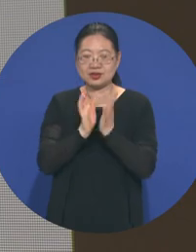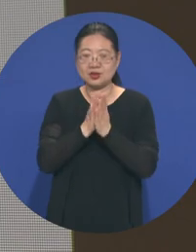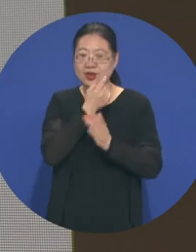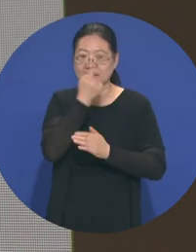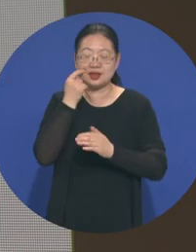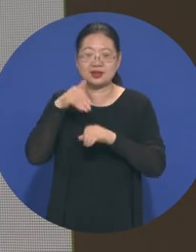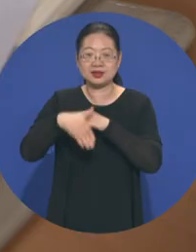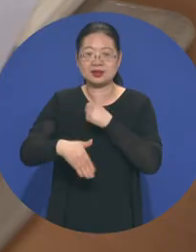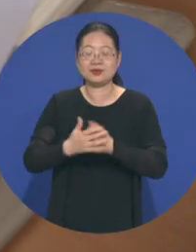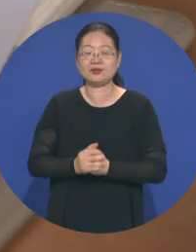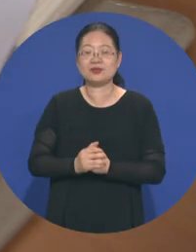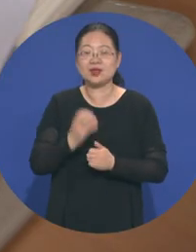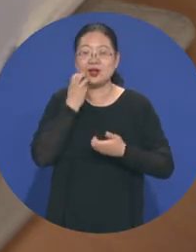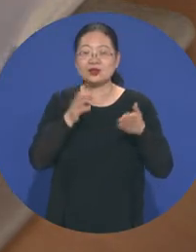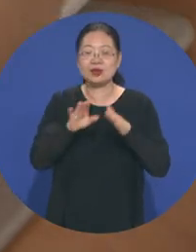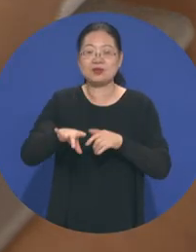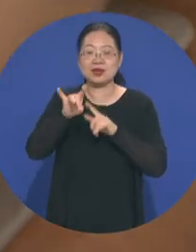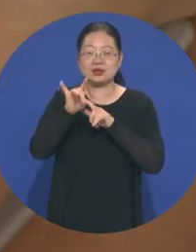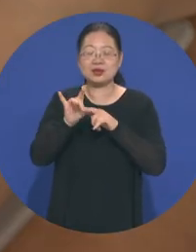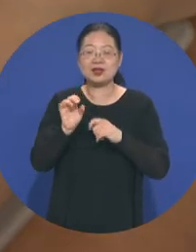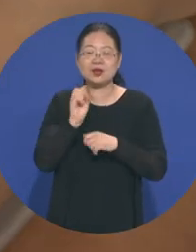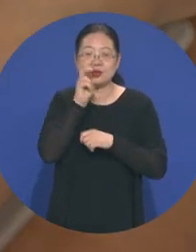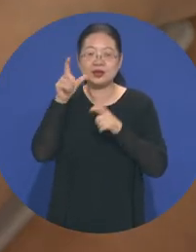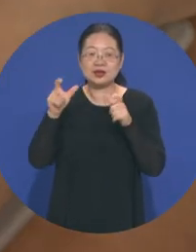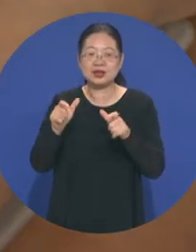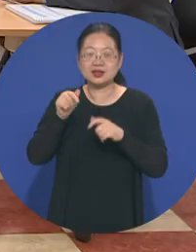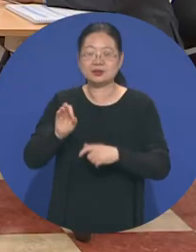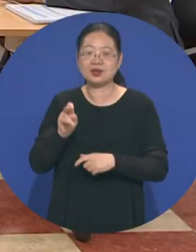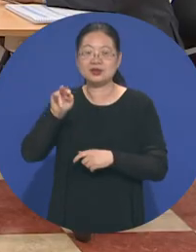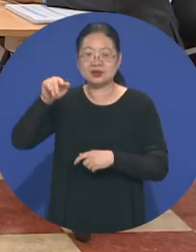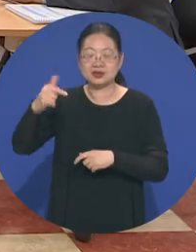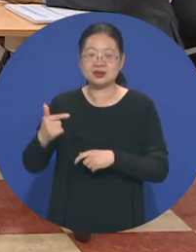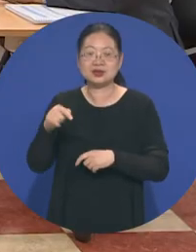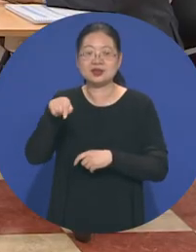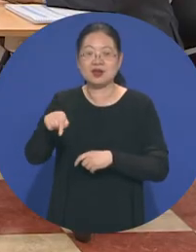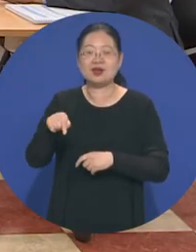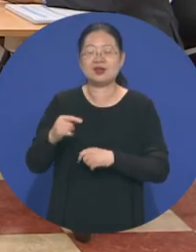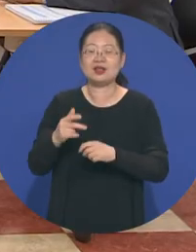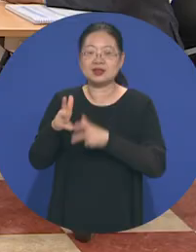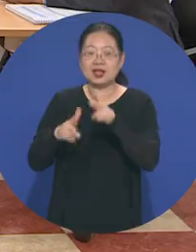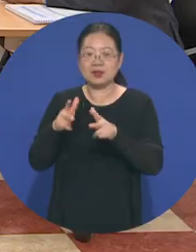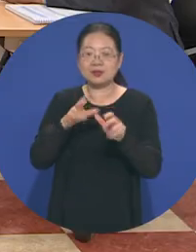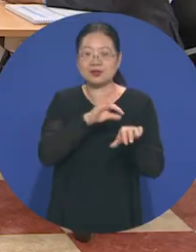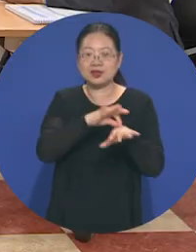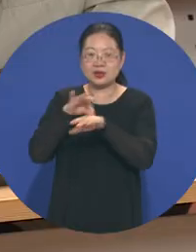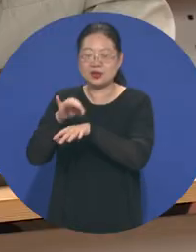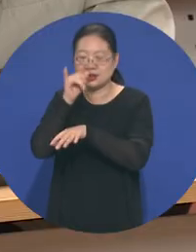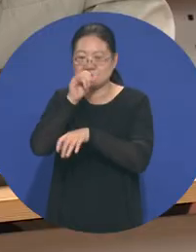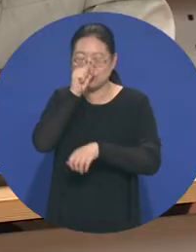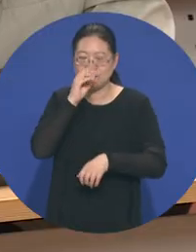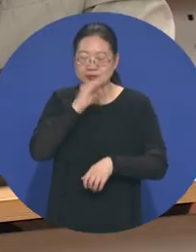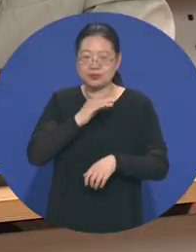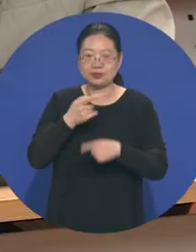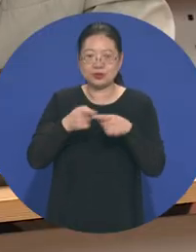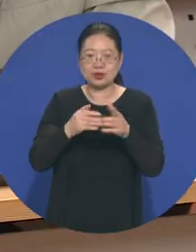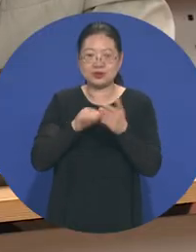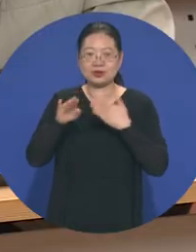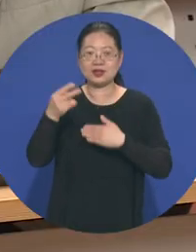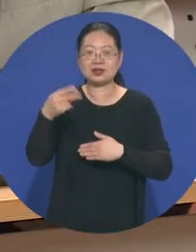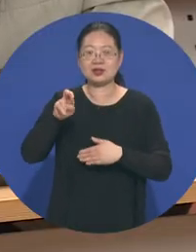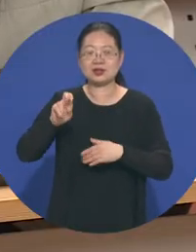확인하는 방식입니다 돈는 우선 용인시 금어천 수회 상습지 개선 사업에을 적용 장단점을